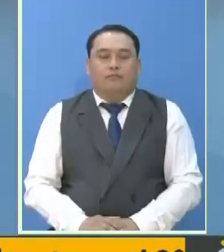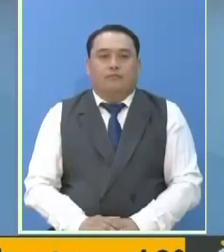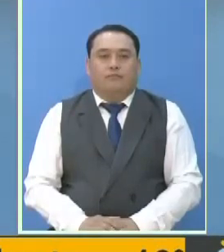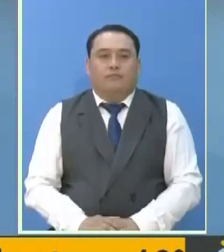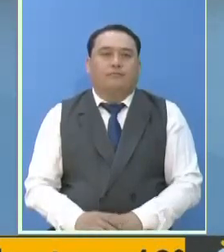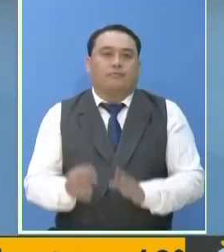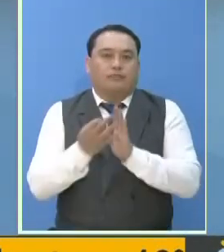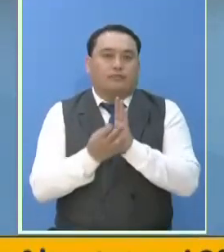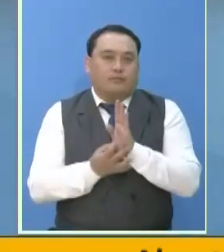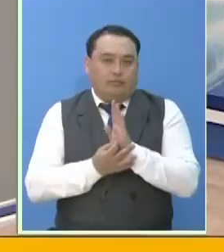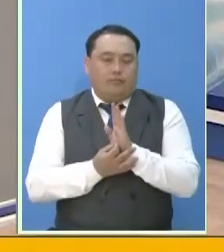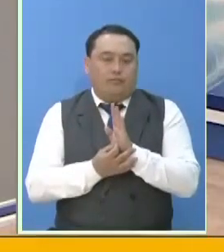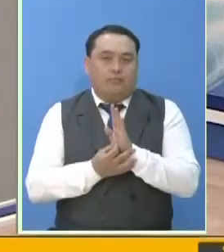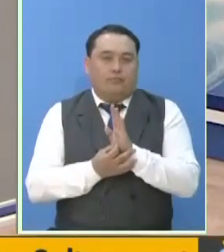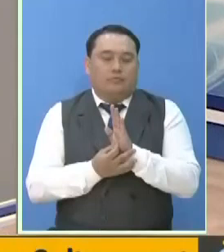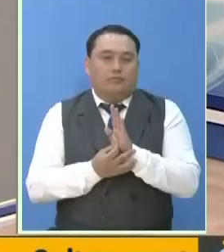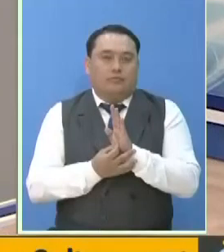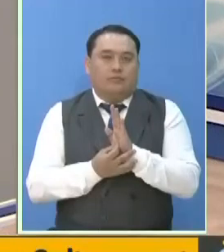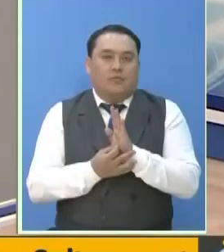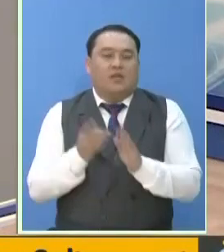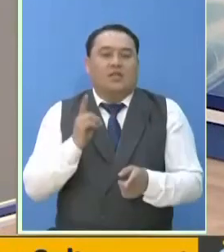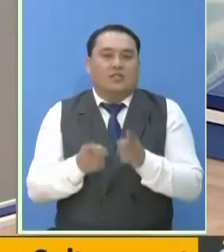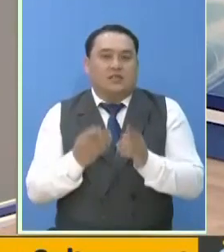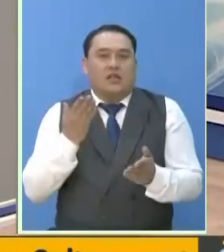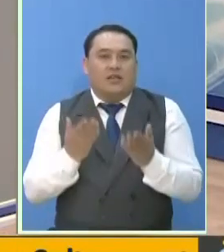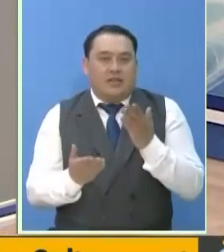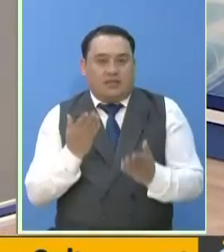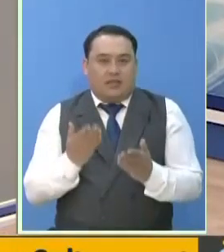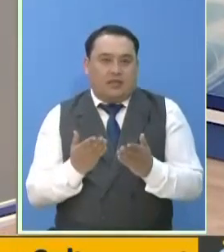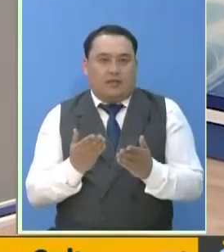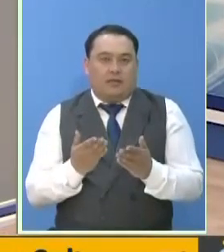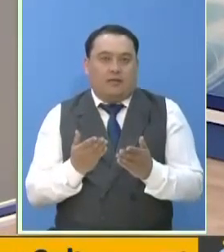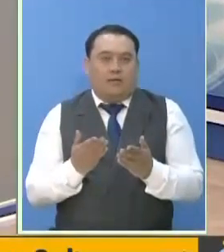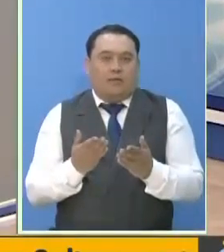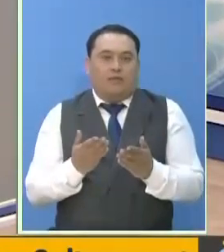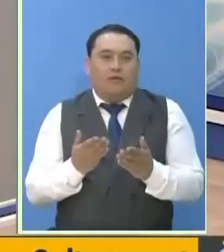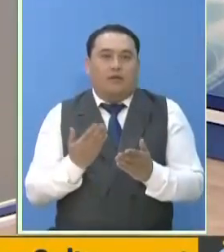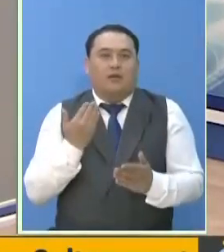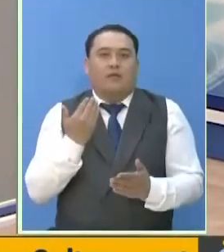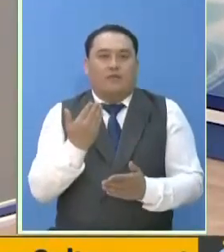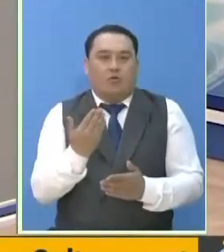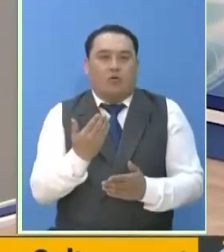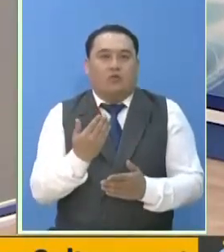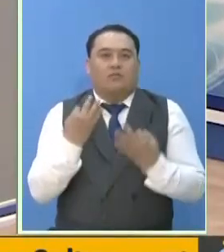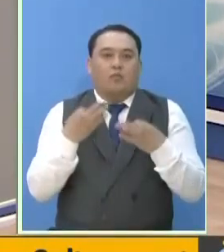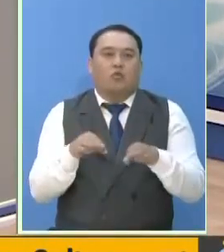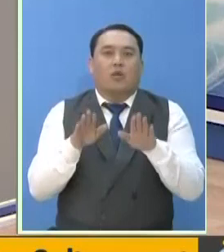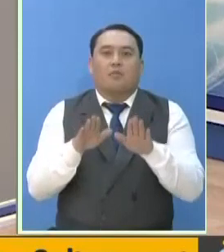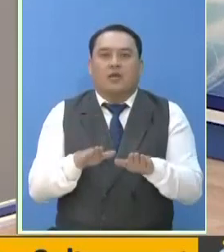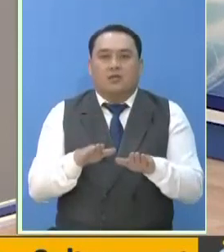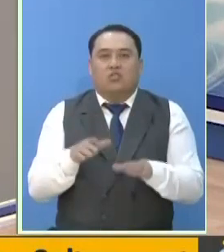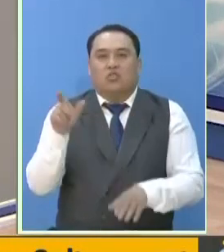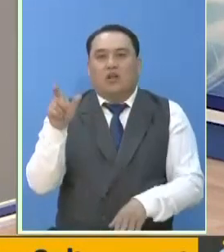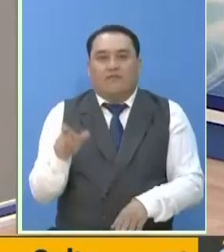тестов. Ну да, само, естественно, если на данную позицию или на данную вакантную должность идет